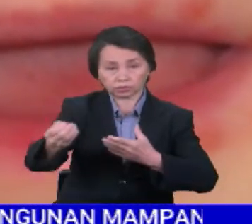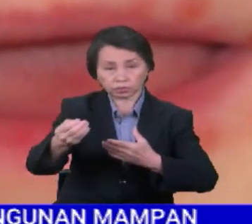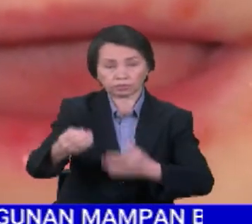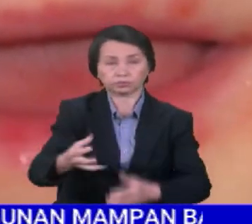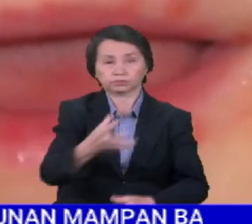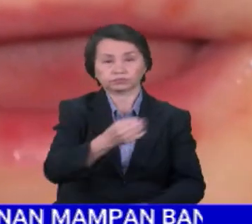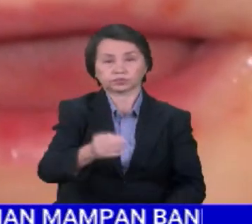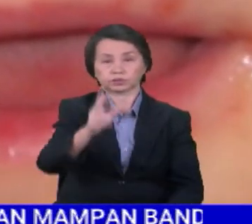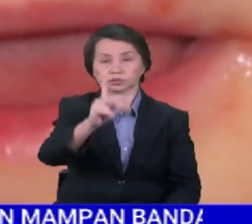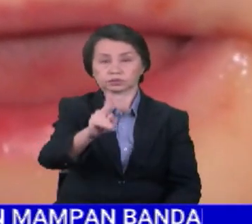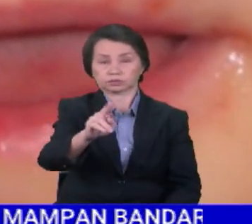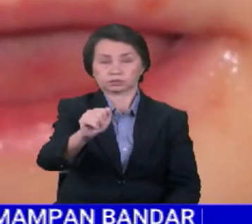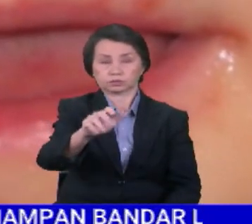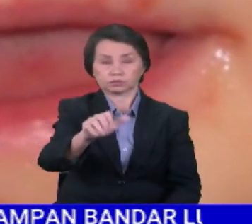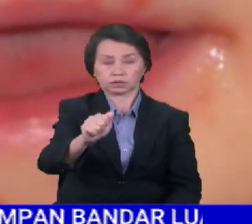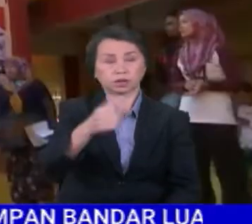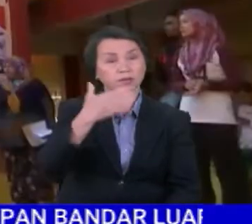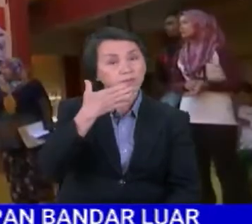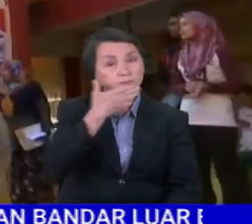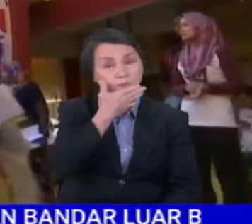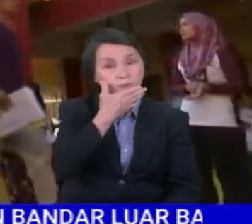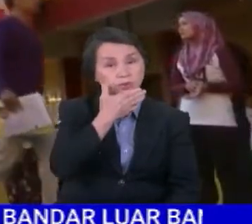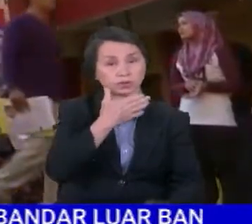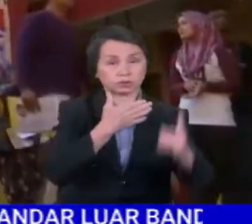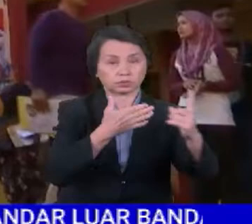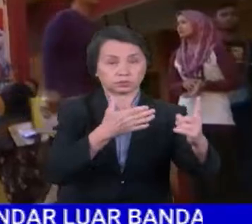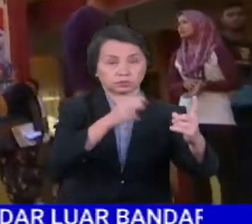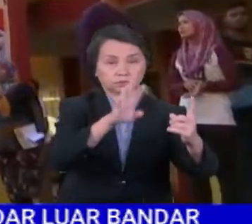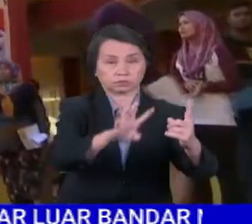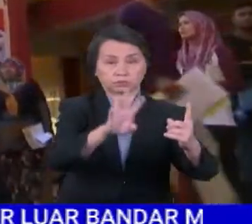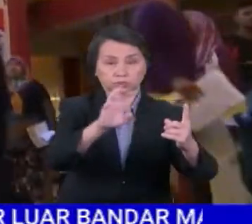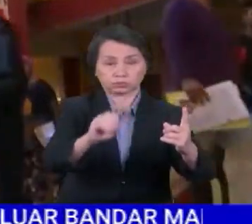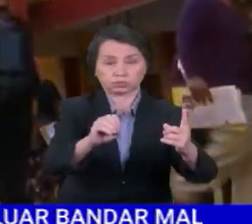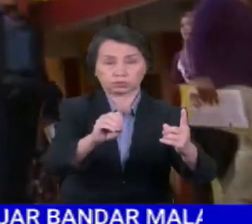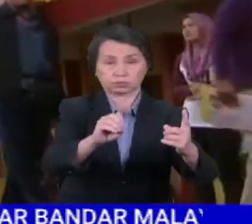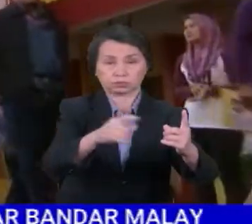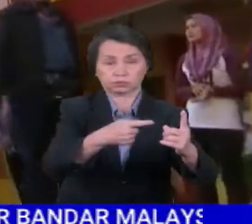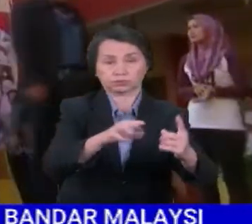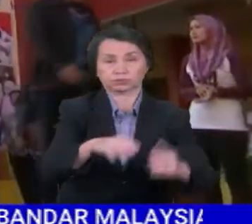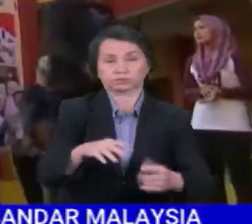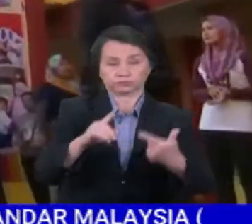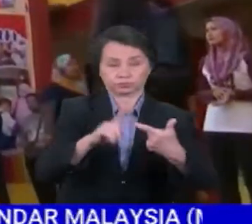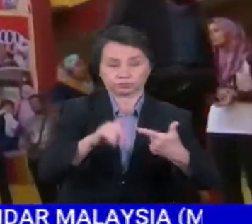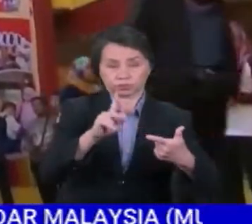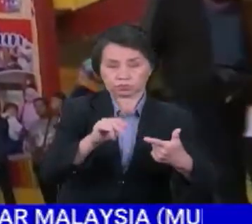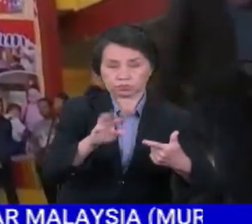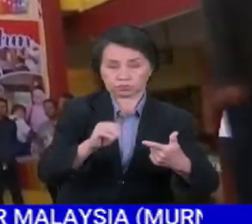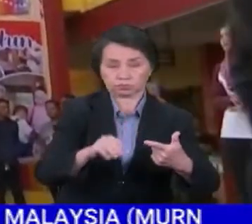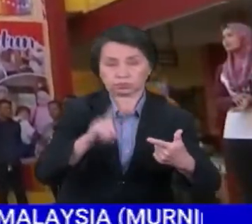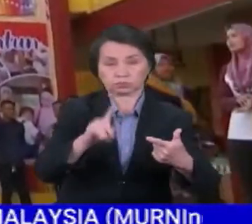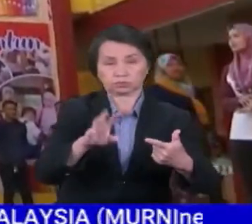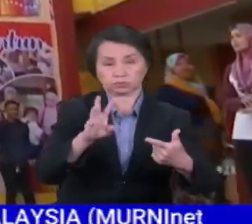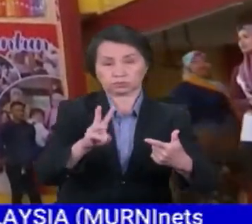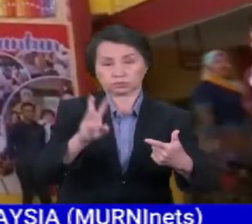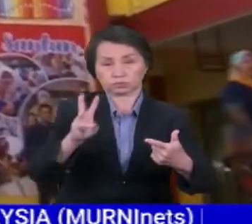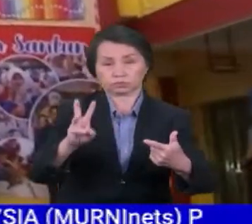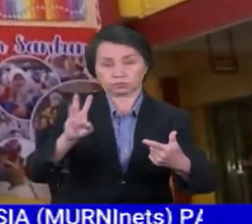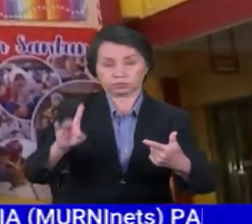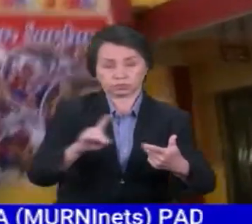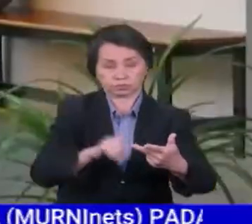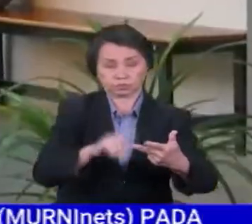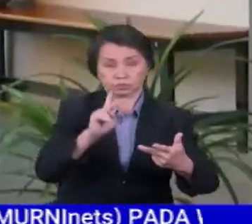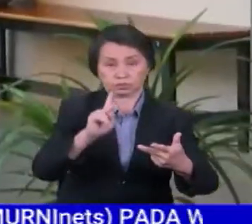muda mencatatkan bilangan kes tertinggi iaitu 1440 diikuti 868 kes dan Kubang